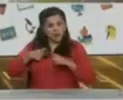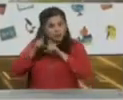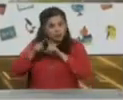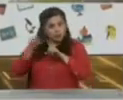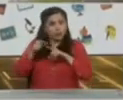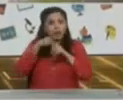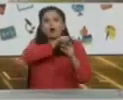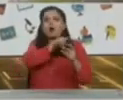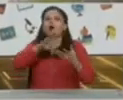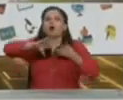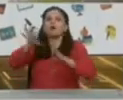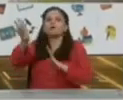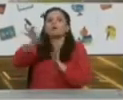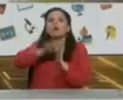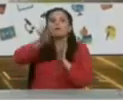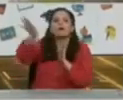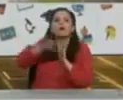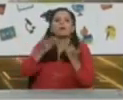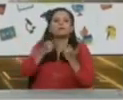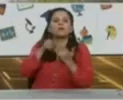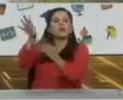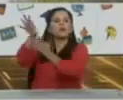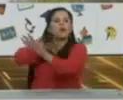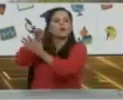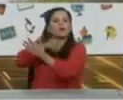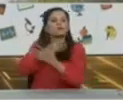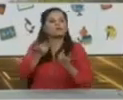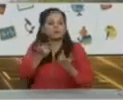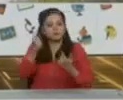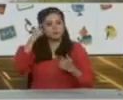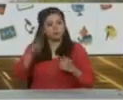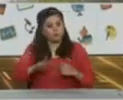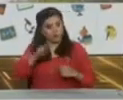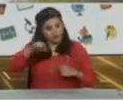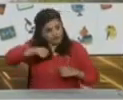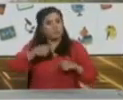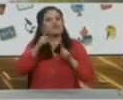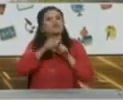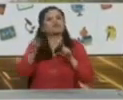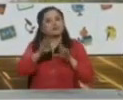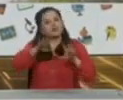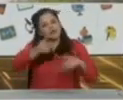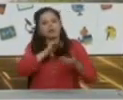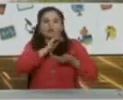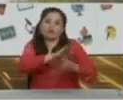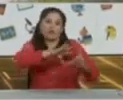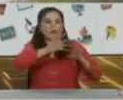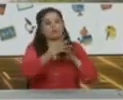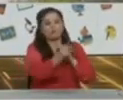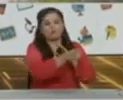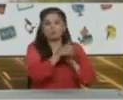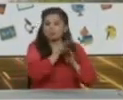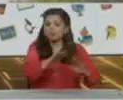मूल्यों को जीकर प्रेरित करने का प्रयास करें। आखिरकार बच्चे बड़े स्मार्ट होते